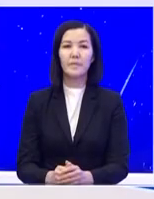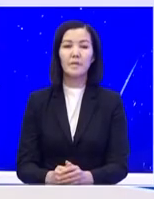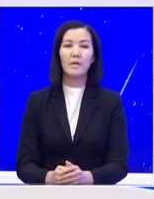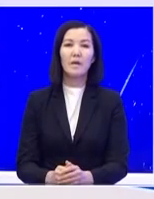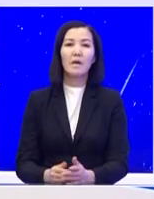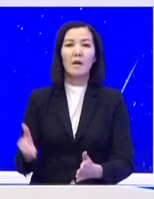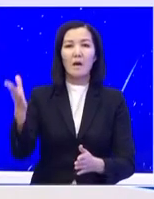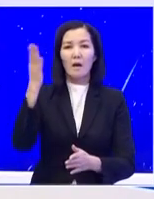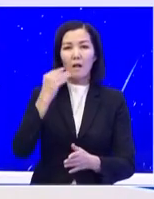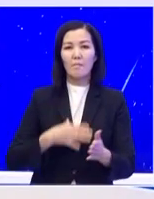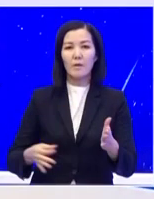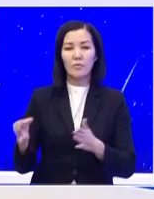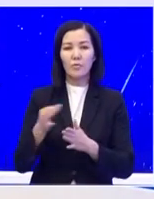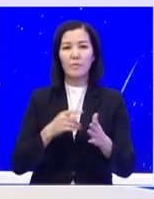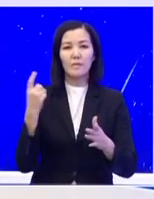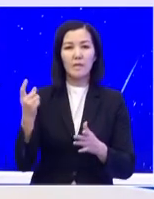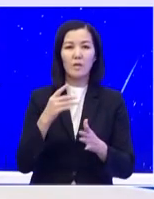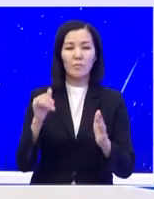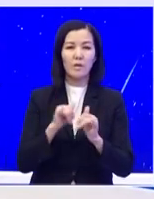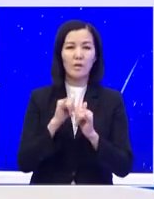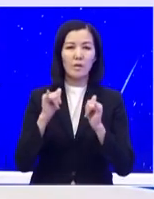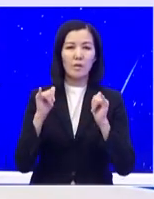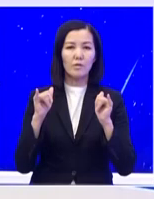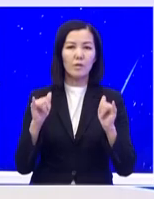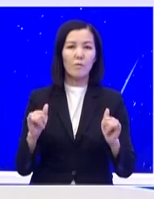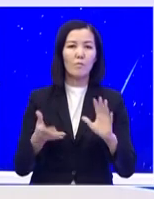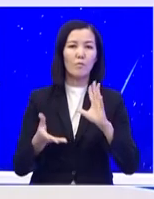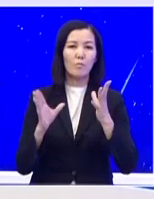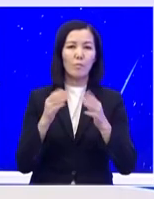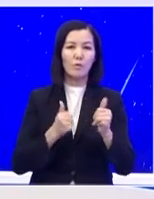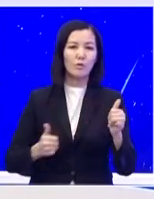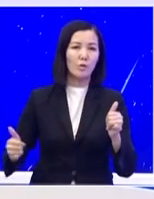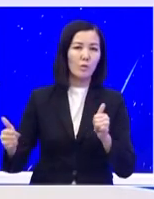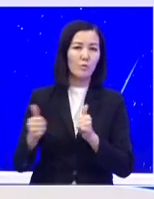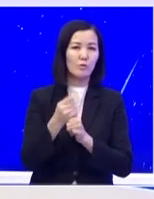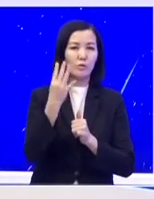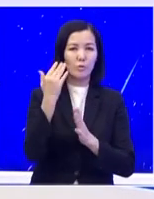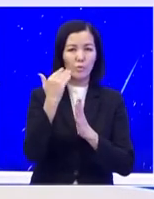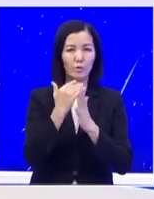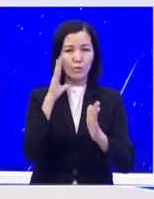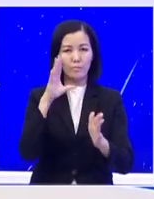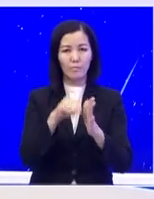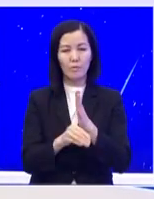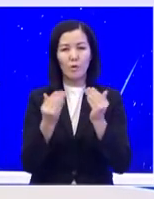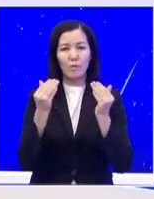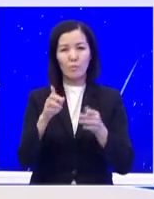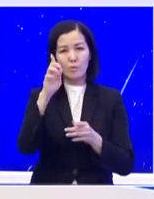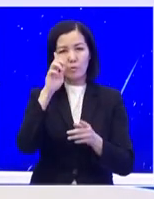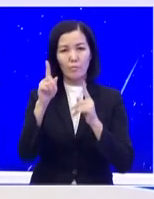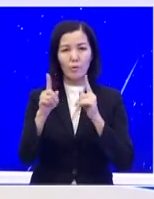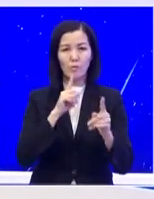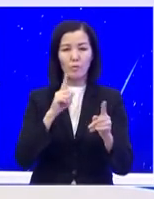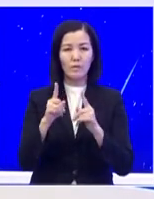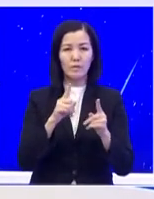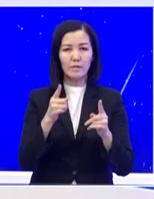Дағдарыста да даму қарқынын сақтай алды. Алматы облысы экономикалық көрсеткіштері бойынша алдыңғы төрттікте. Бұл туралы бүгін үкімет